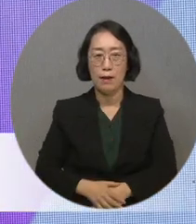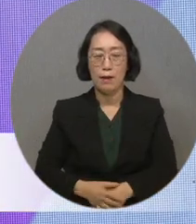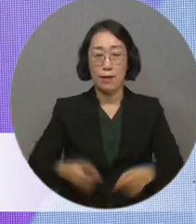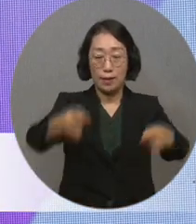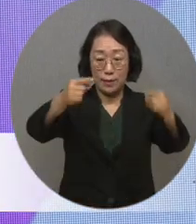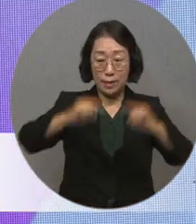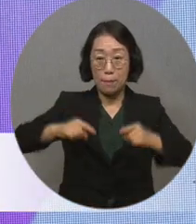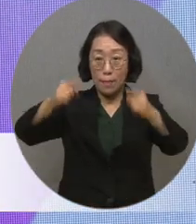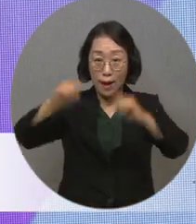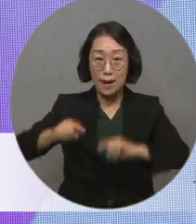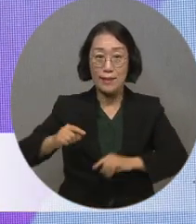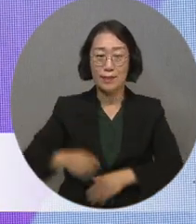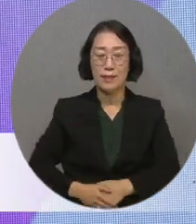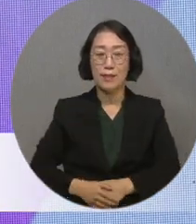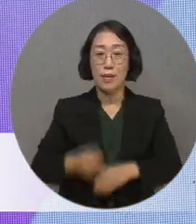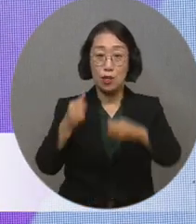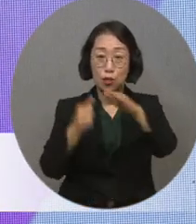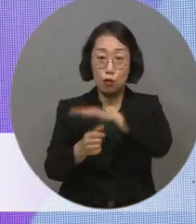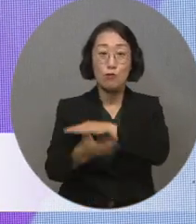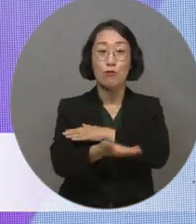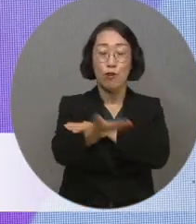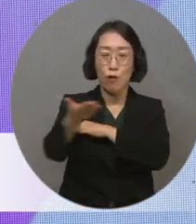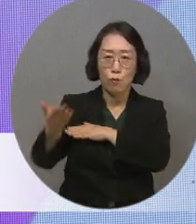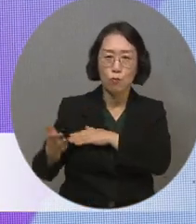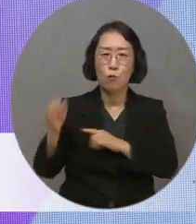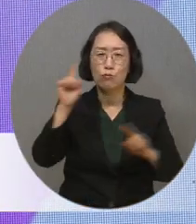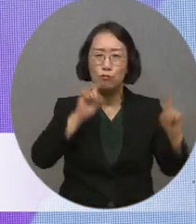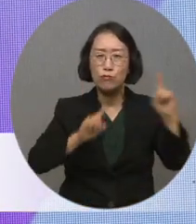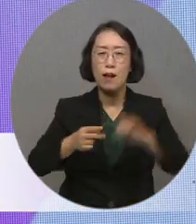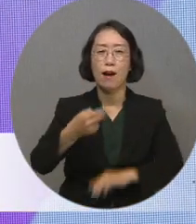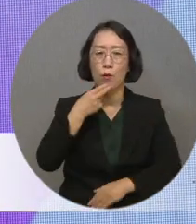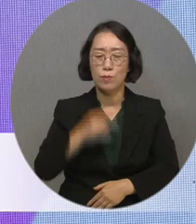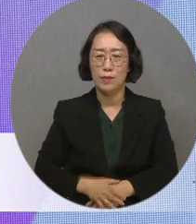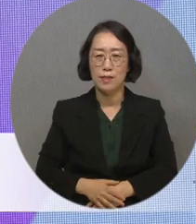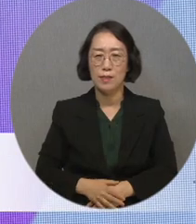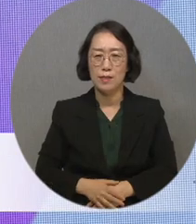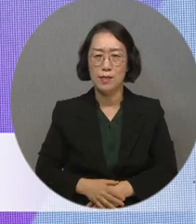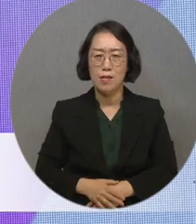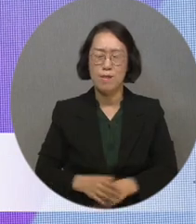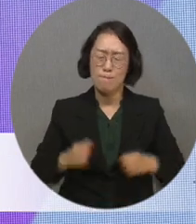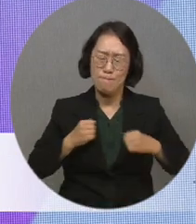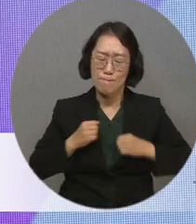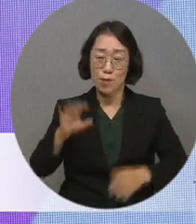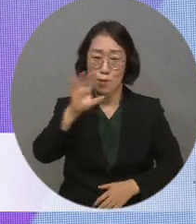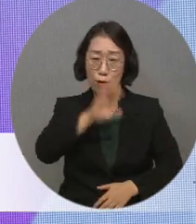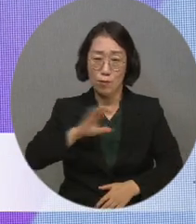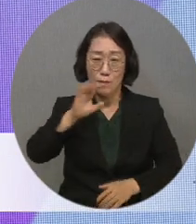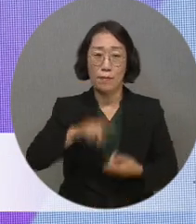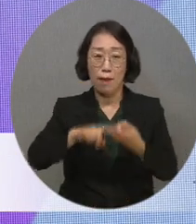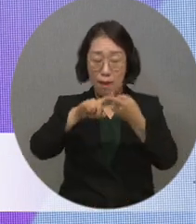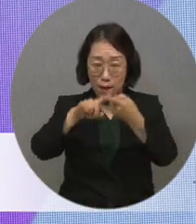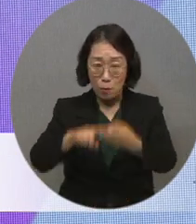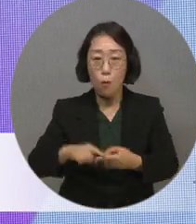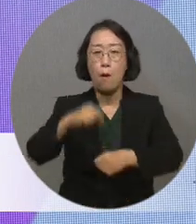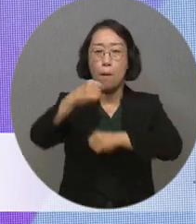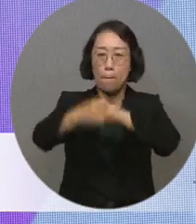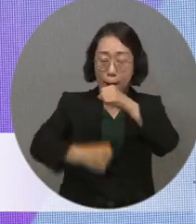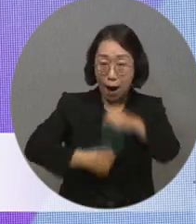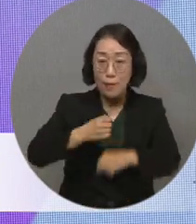대회에 참가하신 선수들은 부상 없이 깔고 닦은 기량을 마음껏